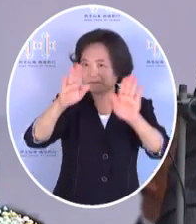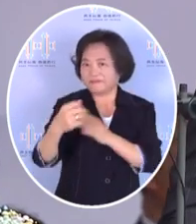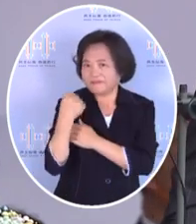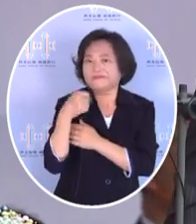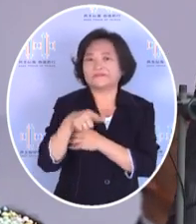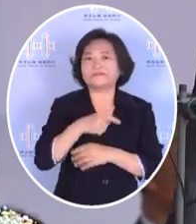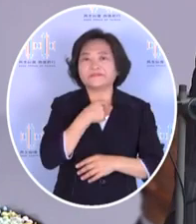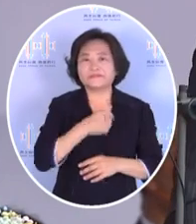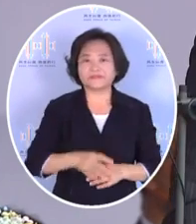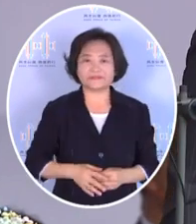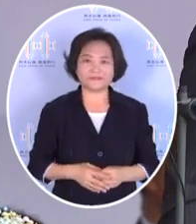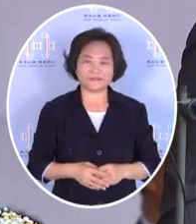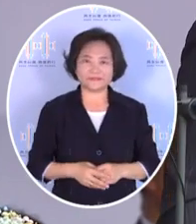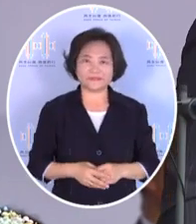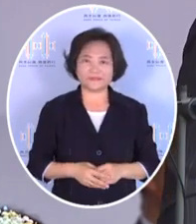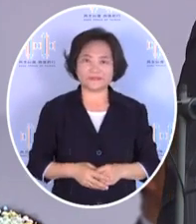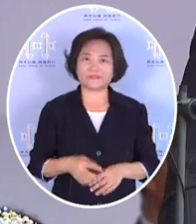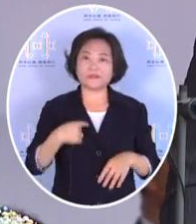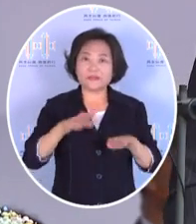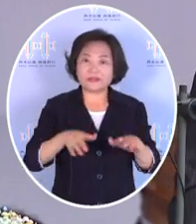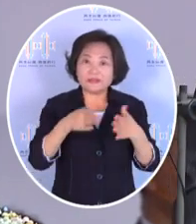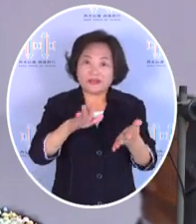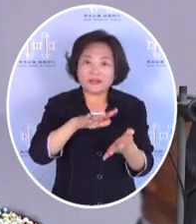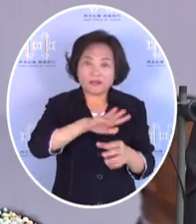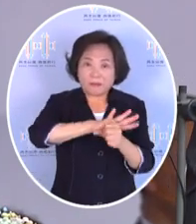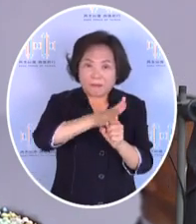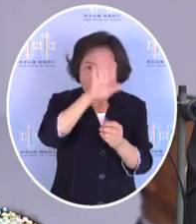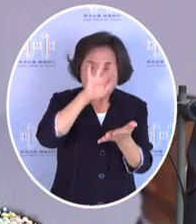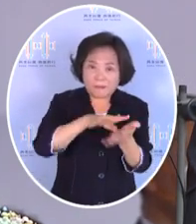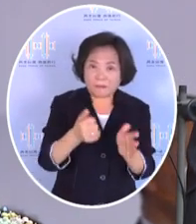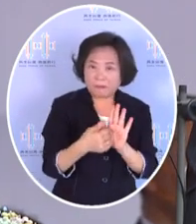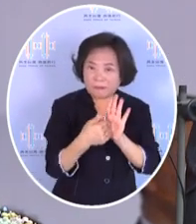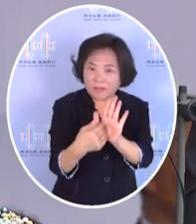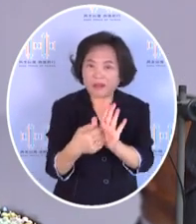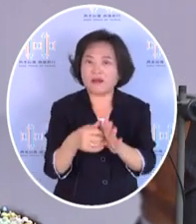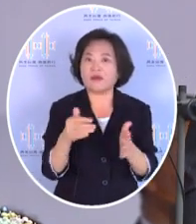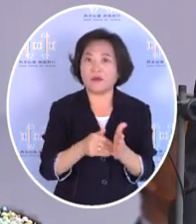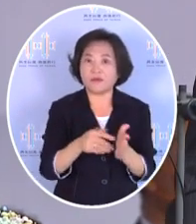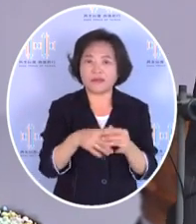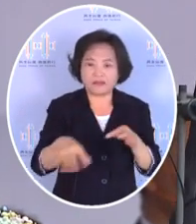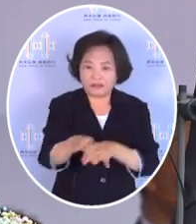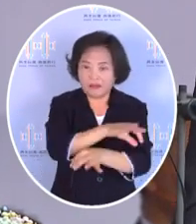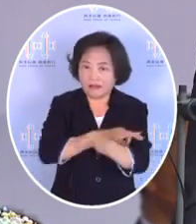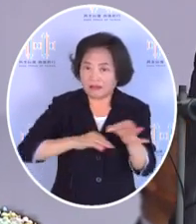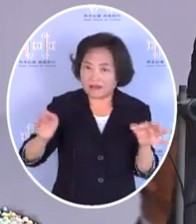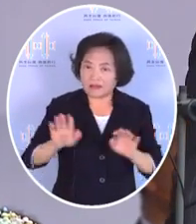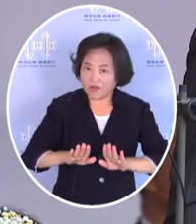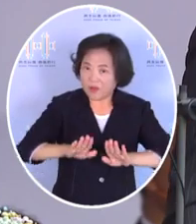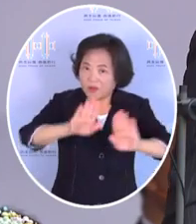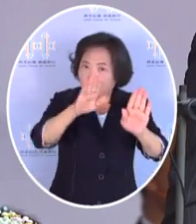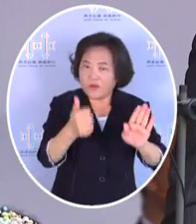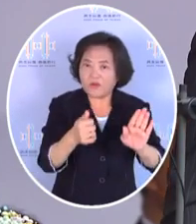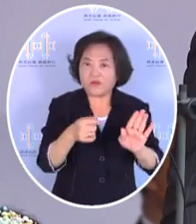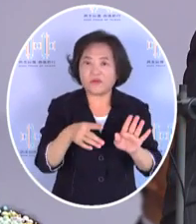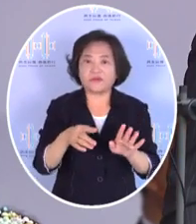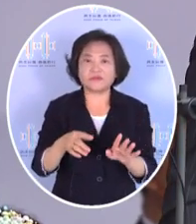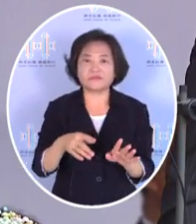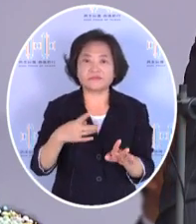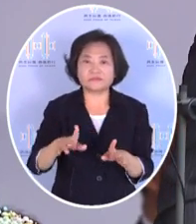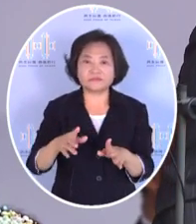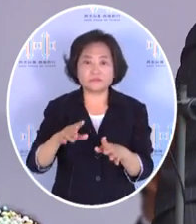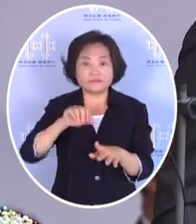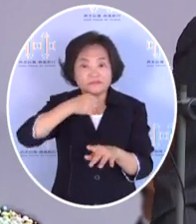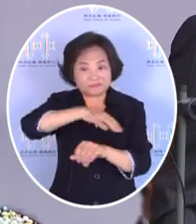气。我们守住疫情防线，发展经济战略，稳定区